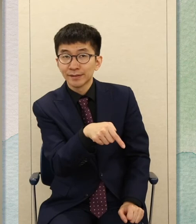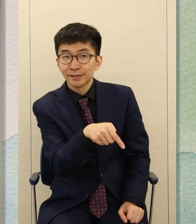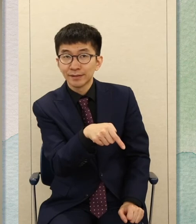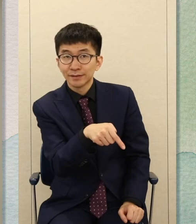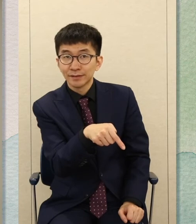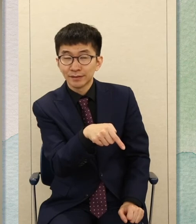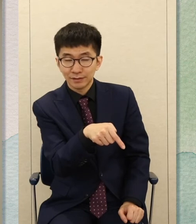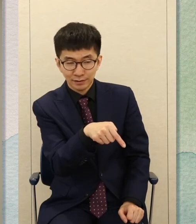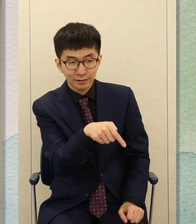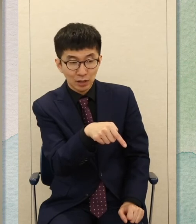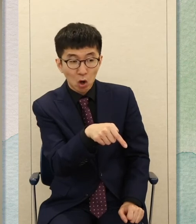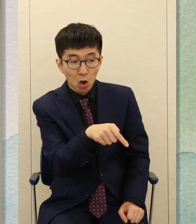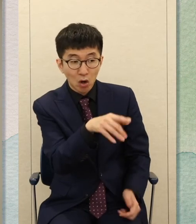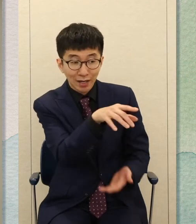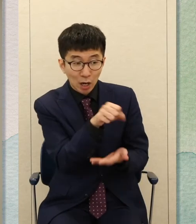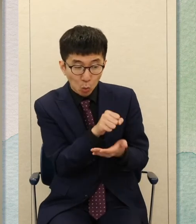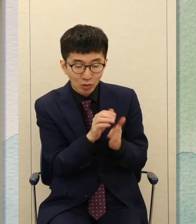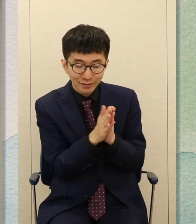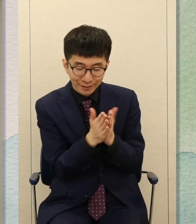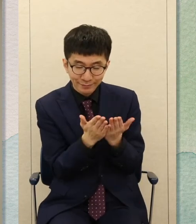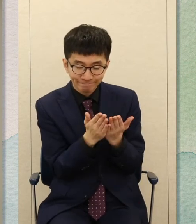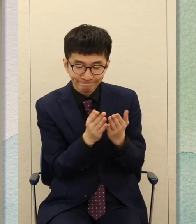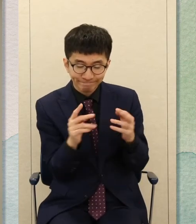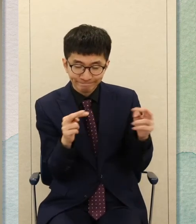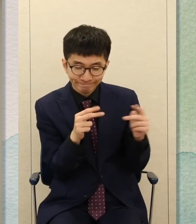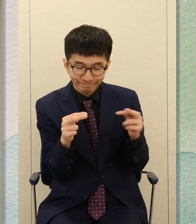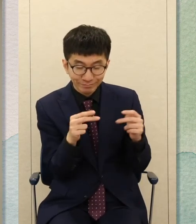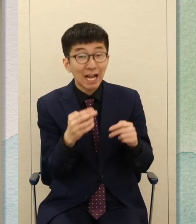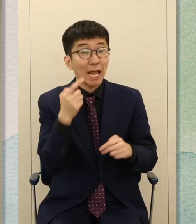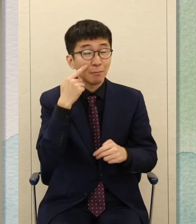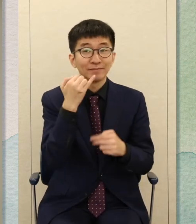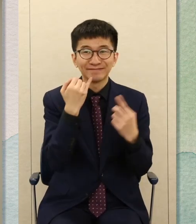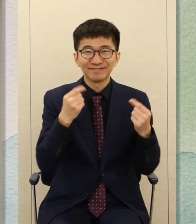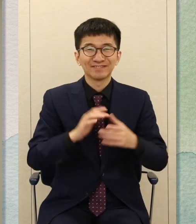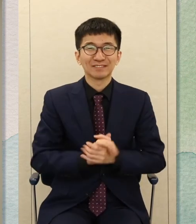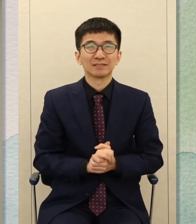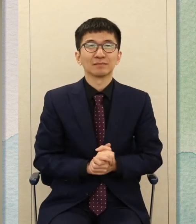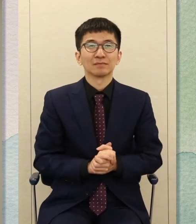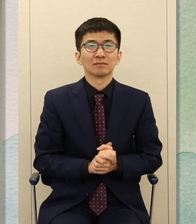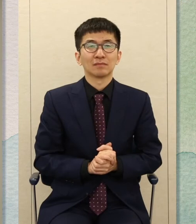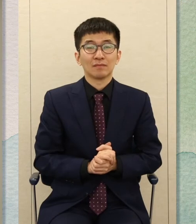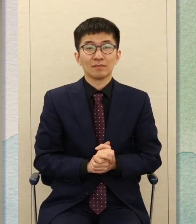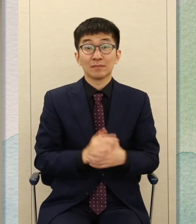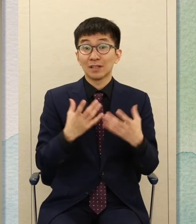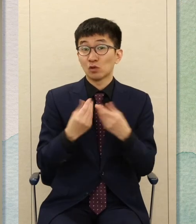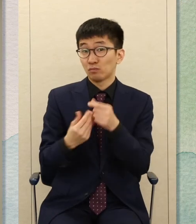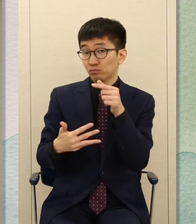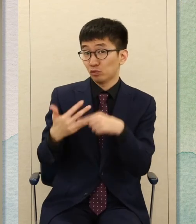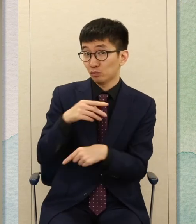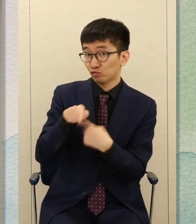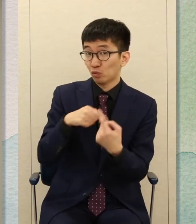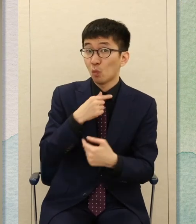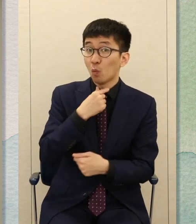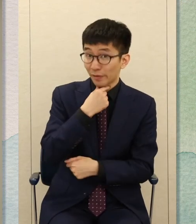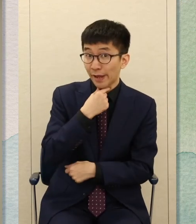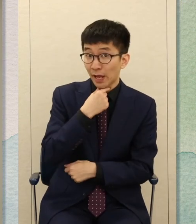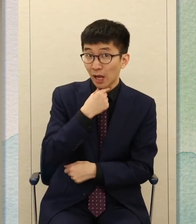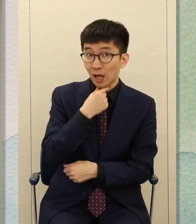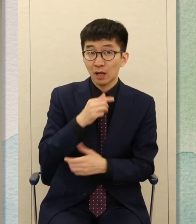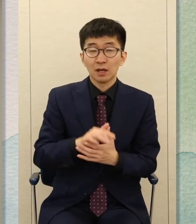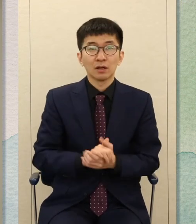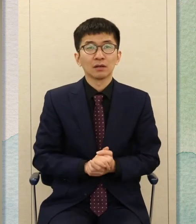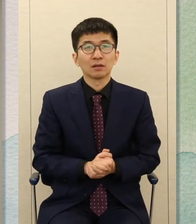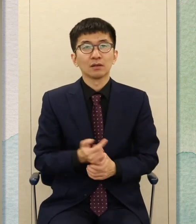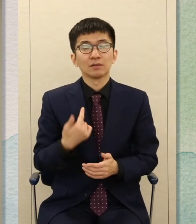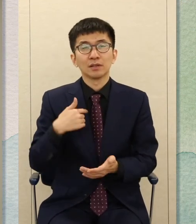문학, 여기서 시작하면 참 좋지 않을까 이런 생각이 들고요. 예, 그냥 프로그램으로 하고 싶다라고 했을 때 저는 항상 제인 오스틴을